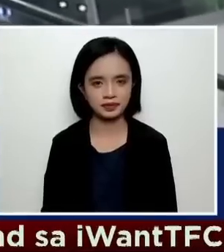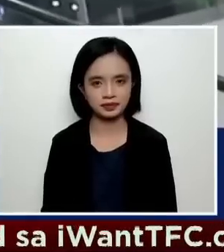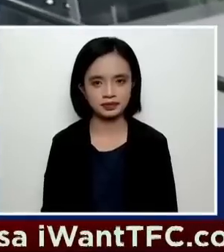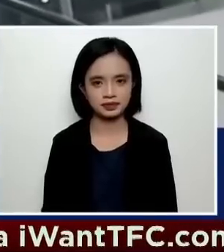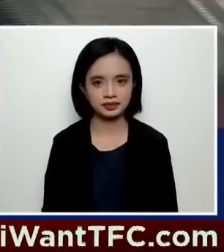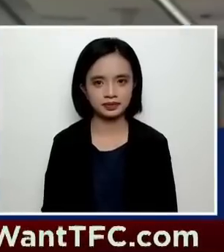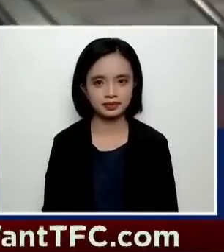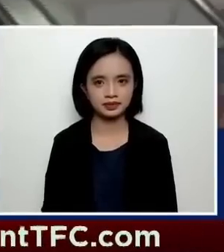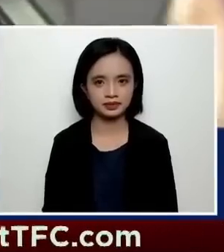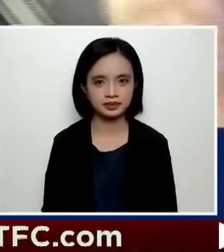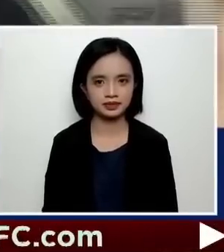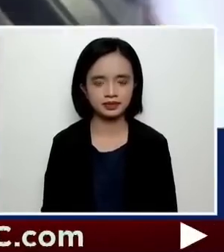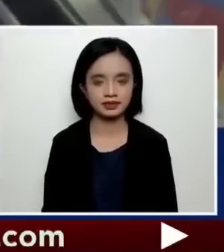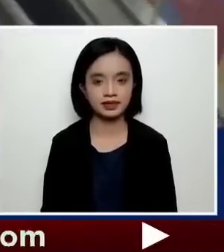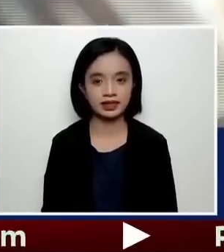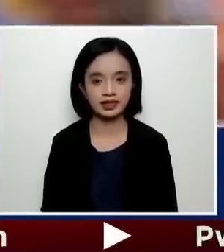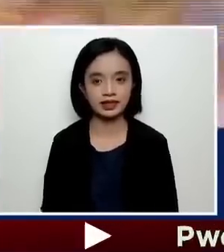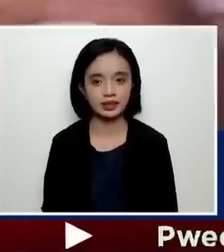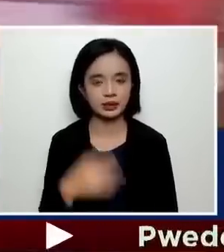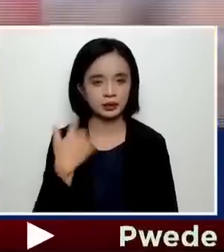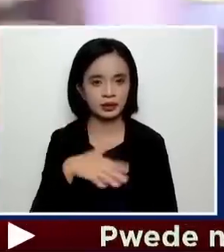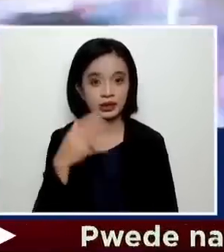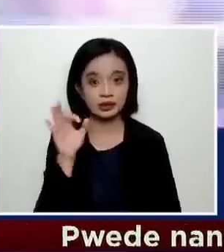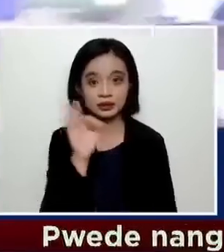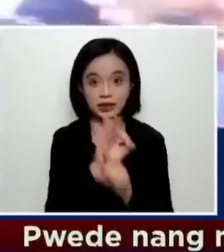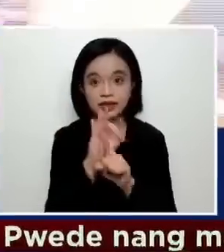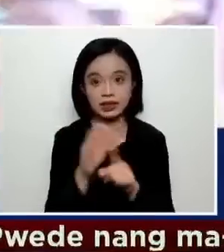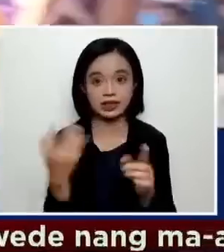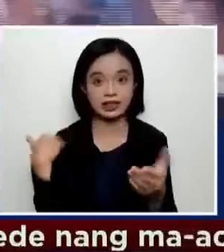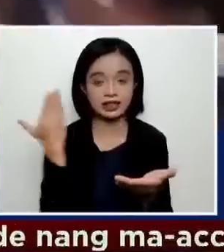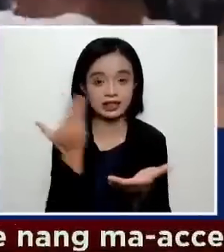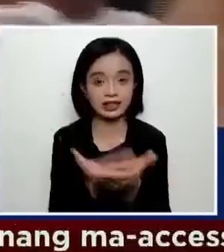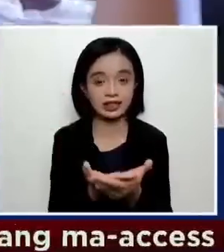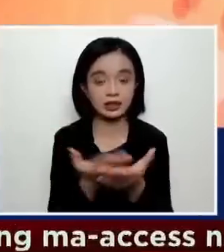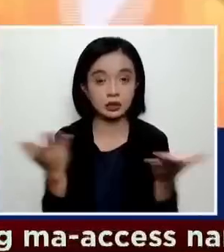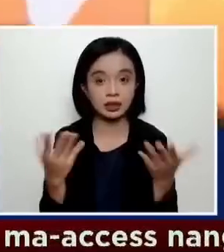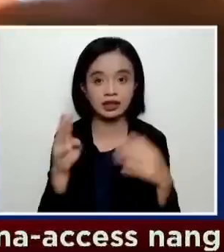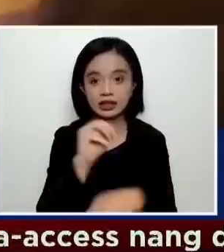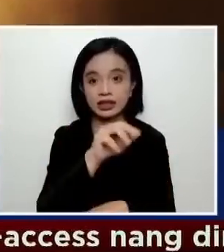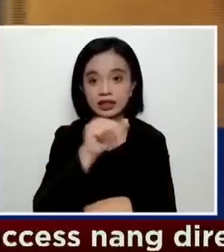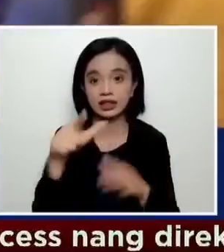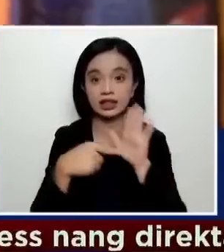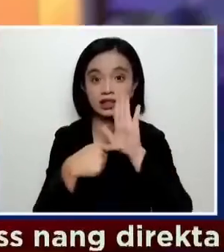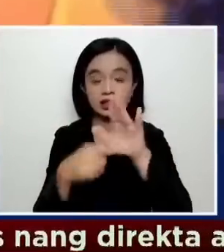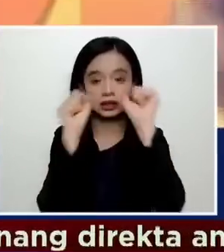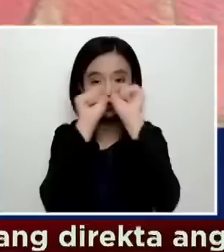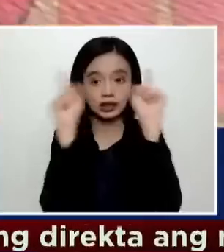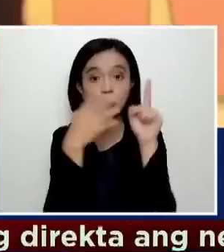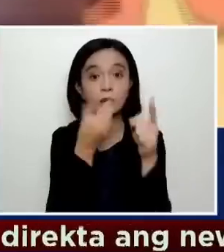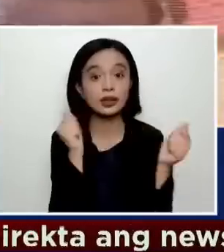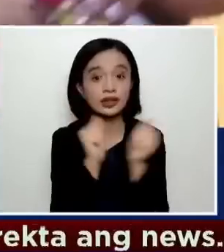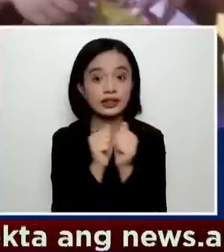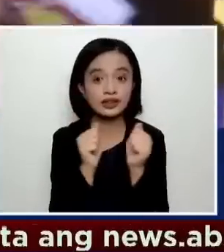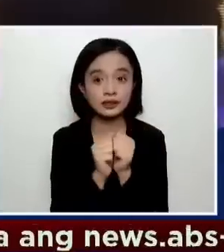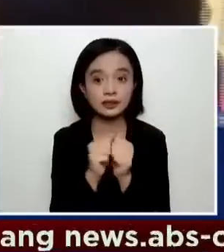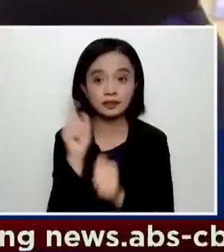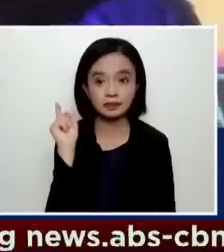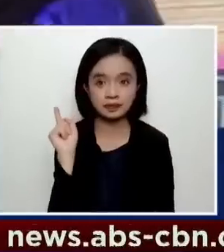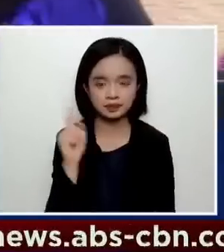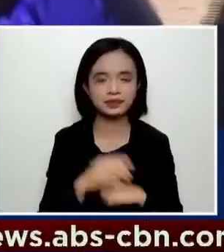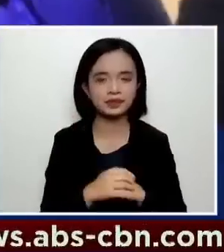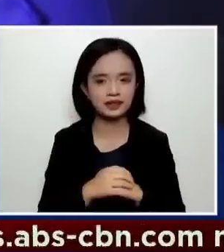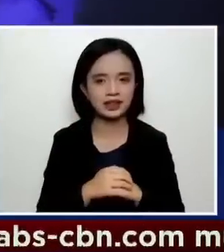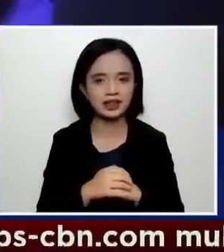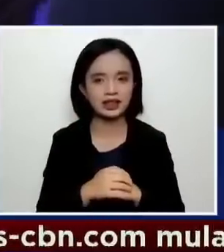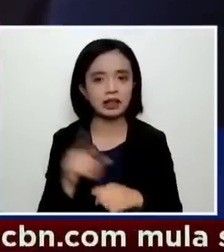Hindi magkamayo ang fans ng sorpresang dumating si Brent Manalo sa isang mall show kung saan kasama si Vibory Esplito.